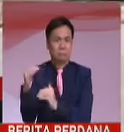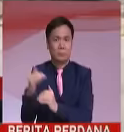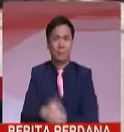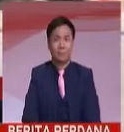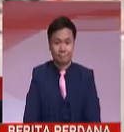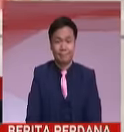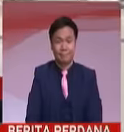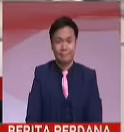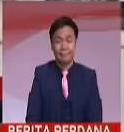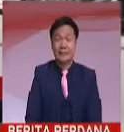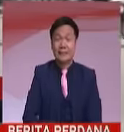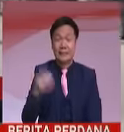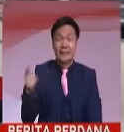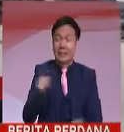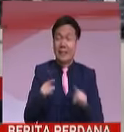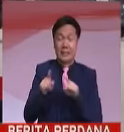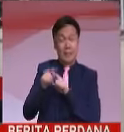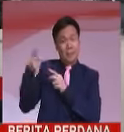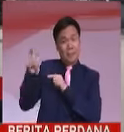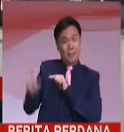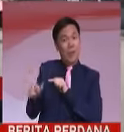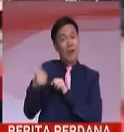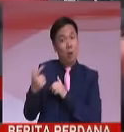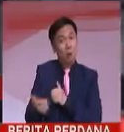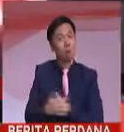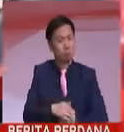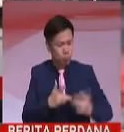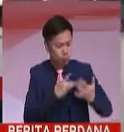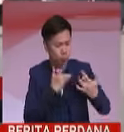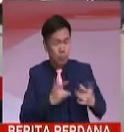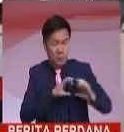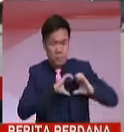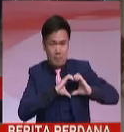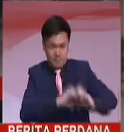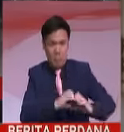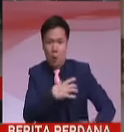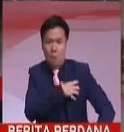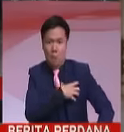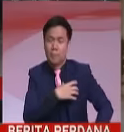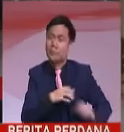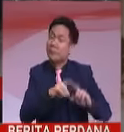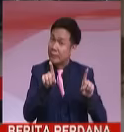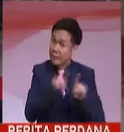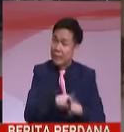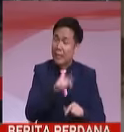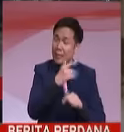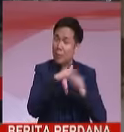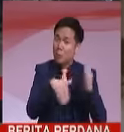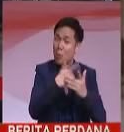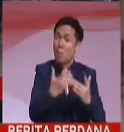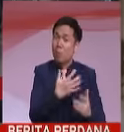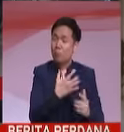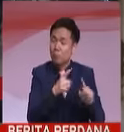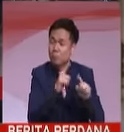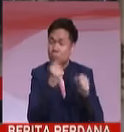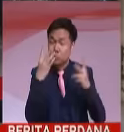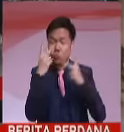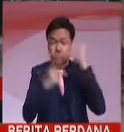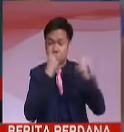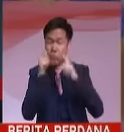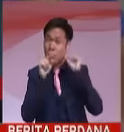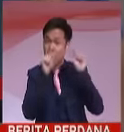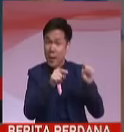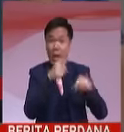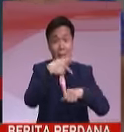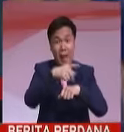bagaimanapun ujarnya terus komite menyasar kan sekurang-kurangnya 200 hingga 250 ribu pelancu tempat tahun melawan